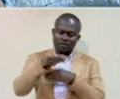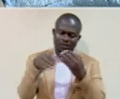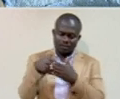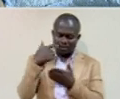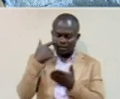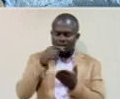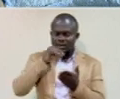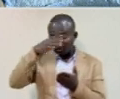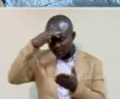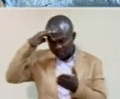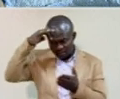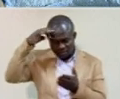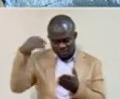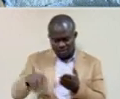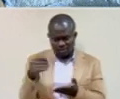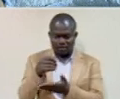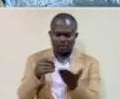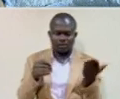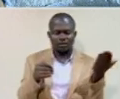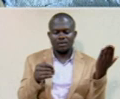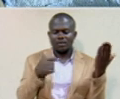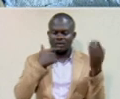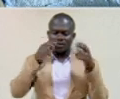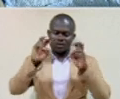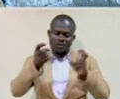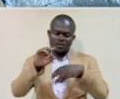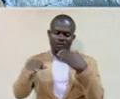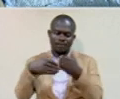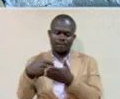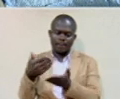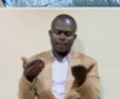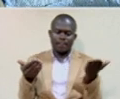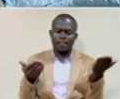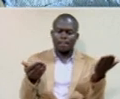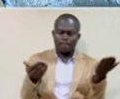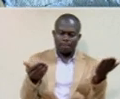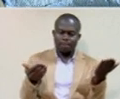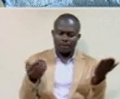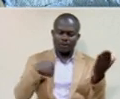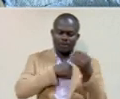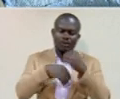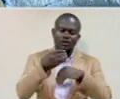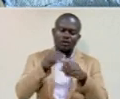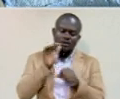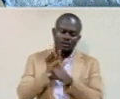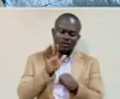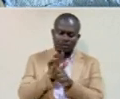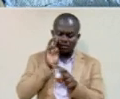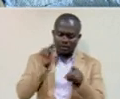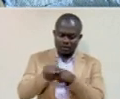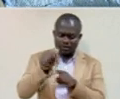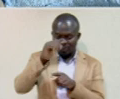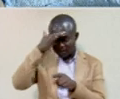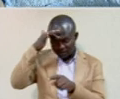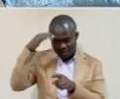tukabibona bitagoranye ariko uruvuga n'uruvuga ngo ubyo tugiye gupakira ubutare tutahura turi abacuruzi benshi kubibona nabyo